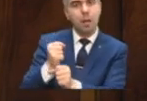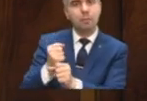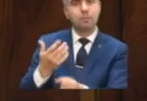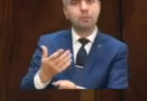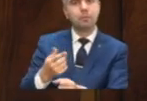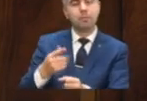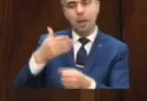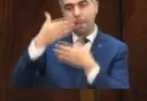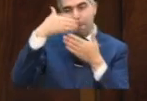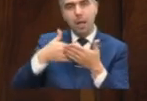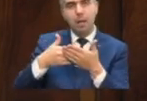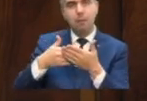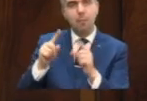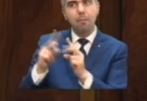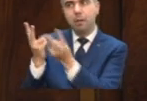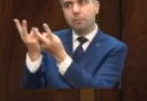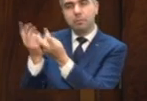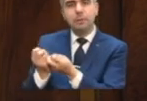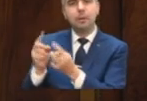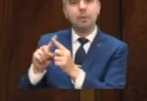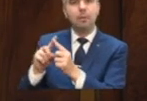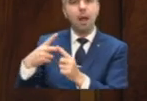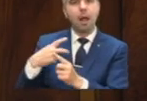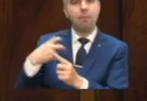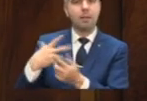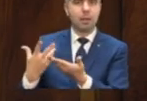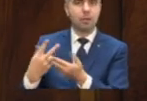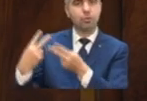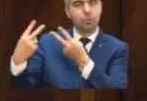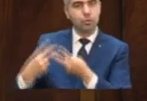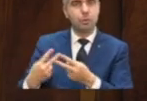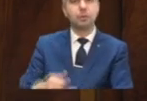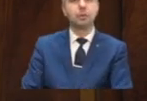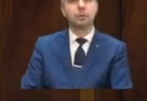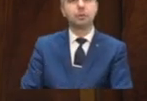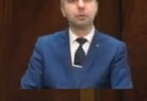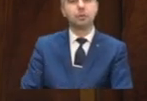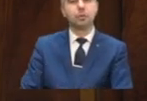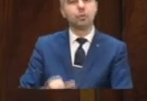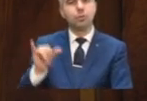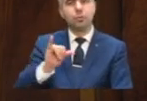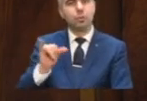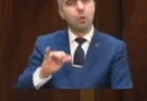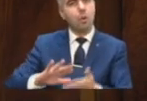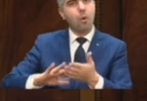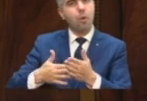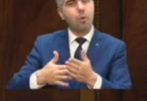شنو كنوجدوا في المغرب باش نجلبوا الاستثمارات، وهو شنو التوفير أحسن شروط